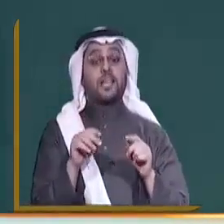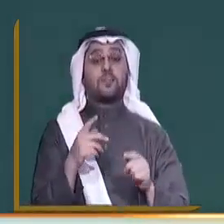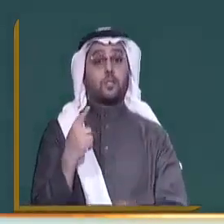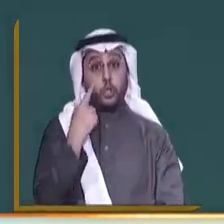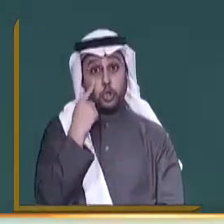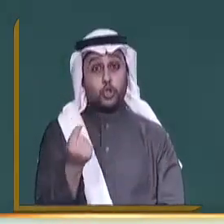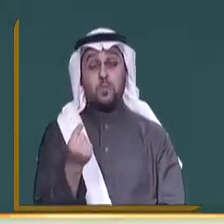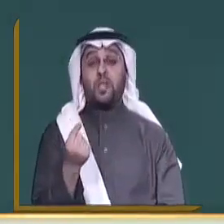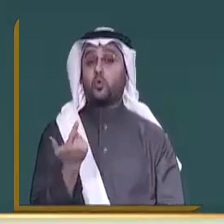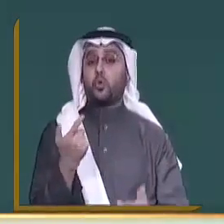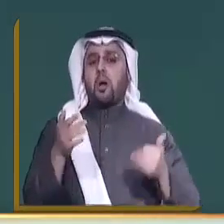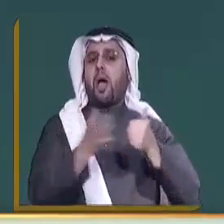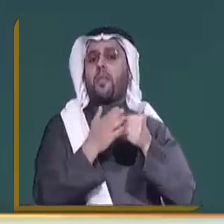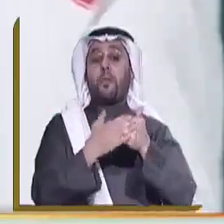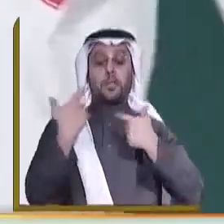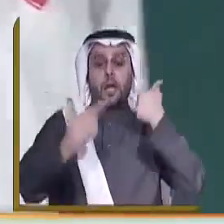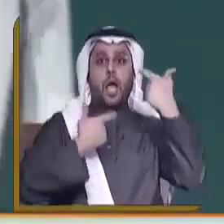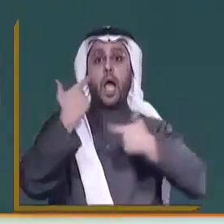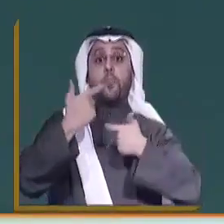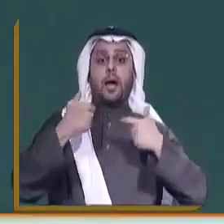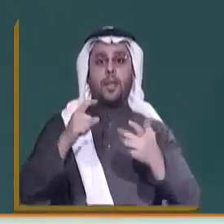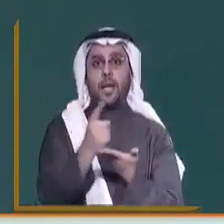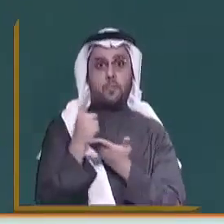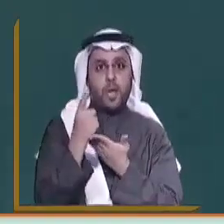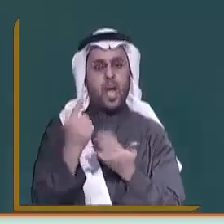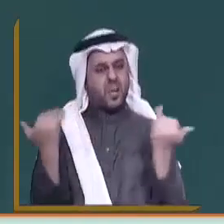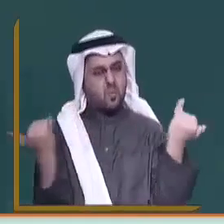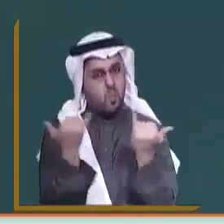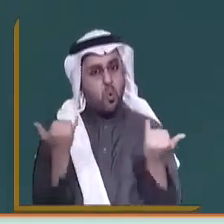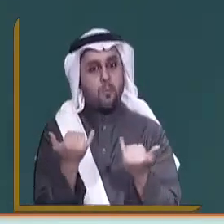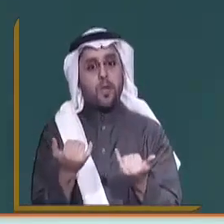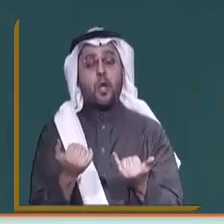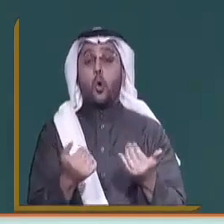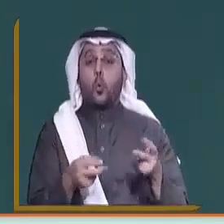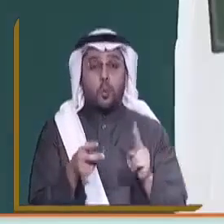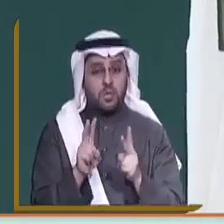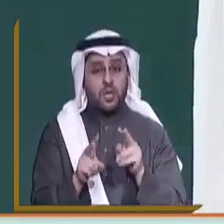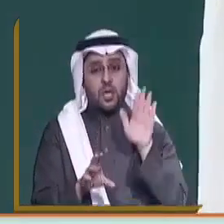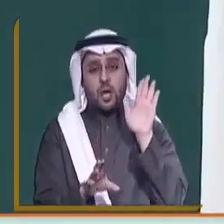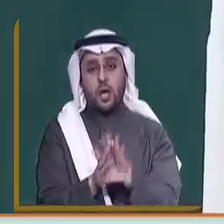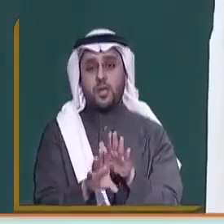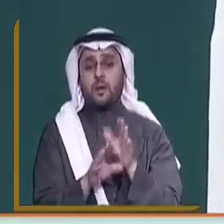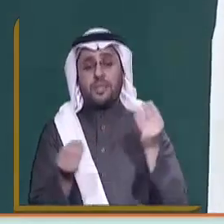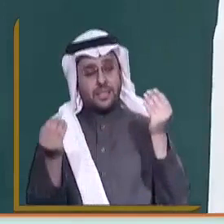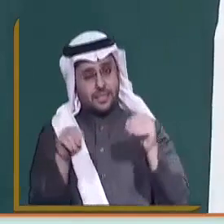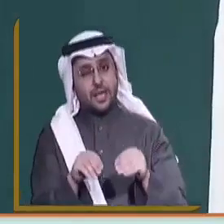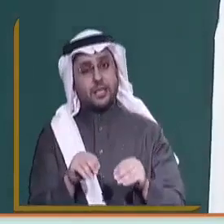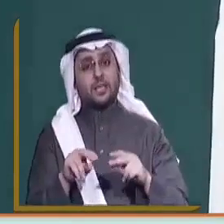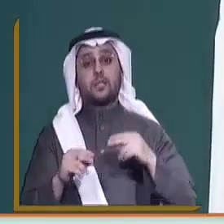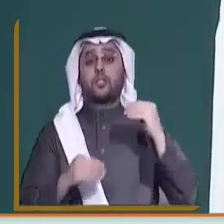ونوعيه الخدمات الرقابيه البيئيه المقد وتبني مشاريع ومبادرات تطويريه